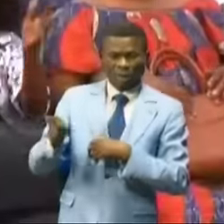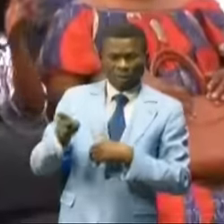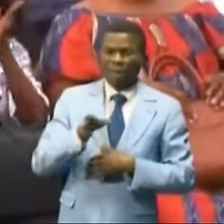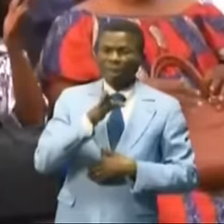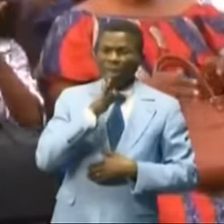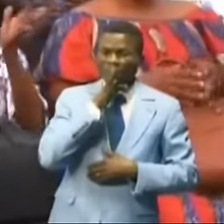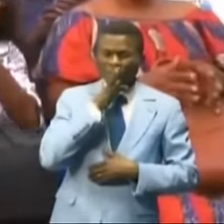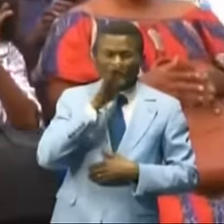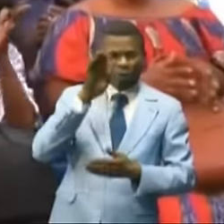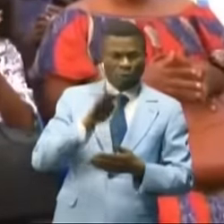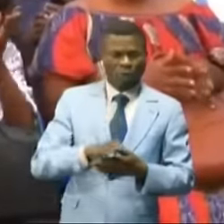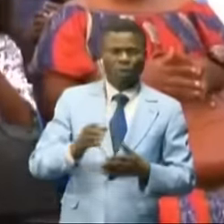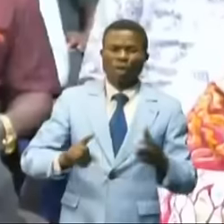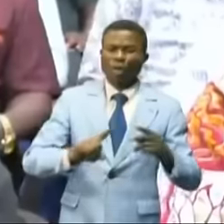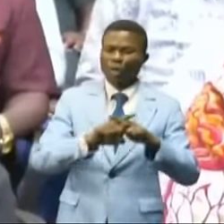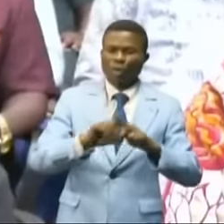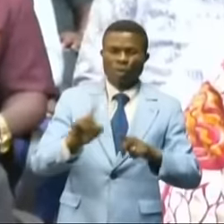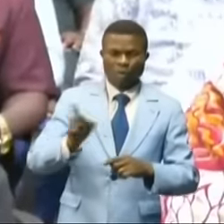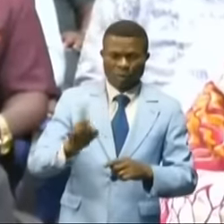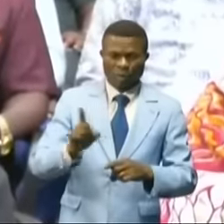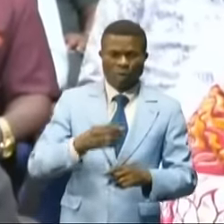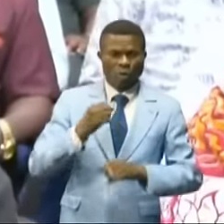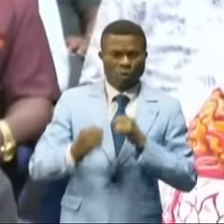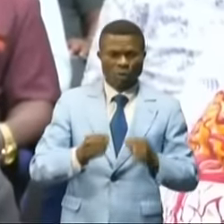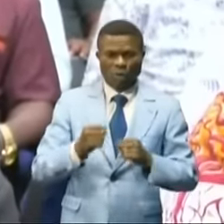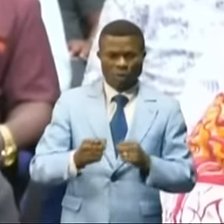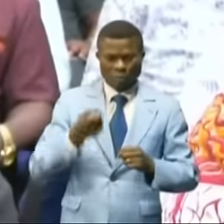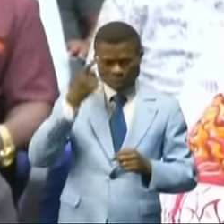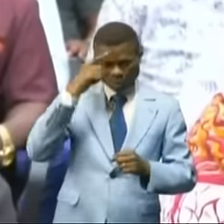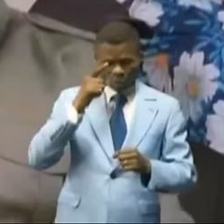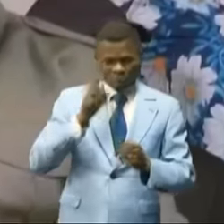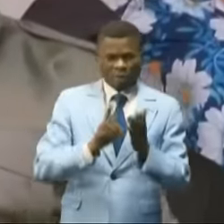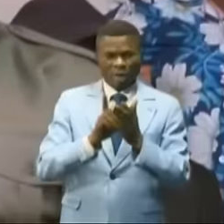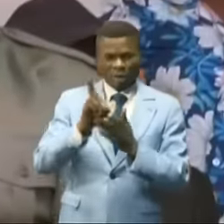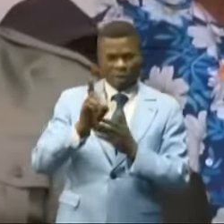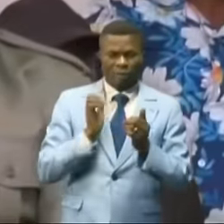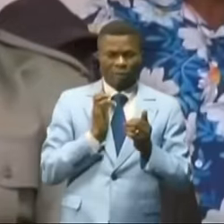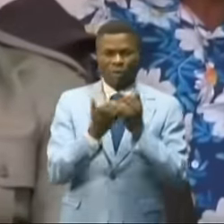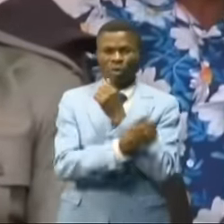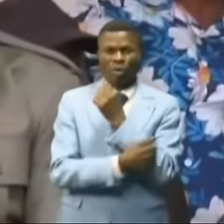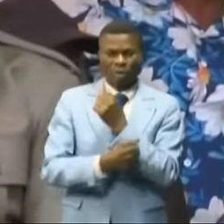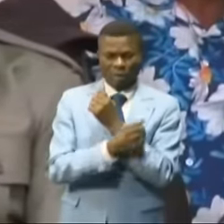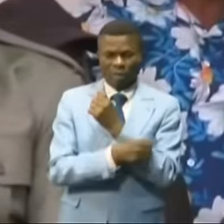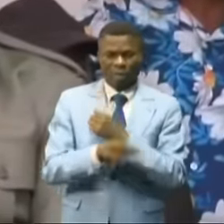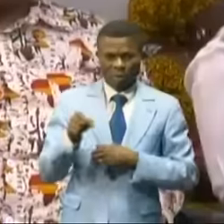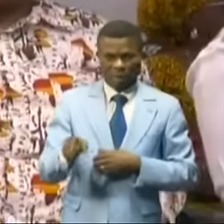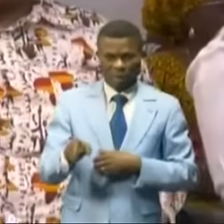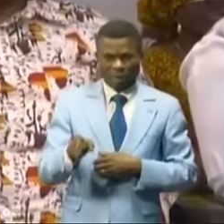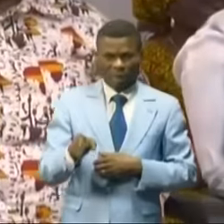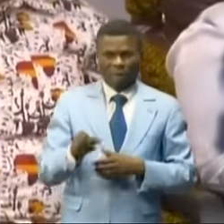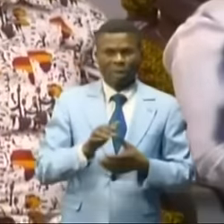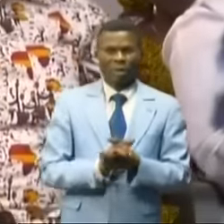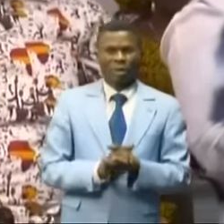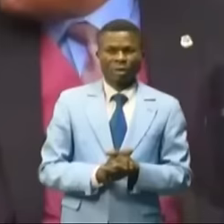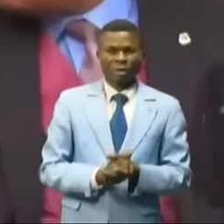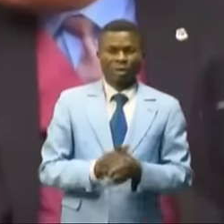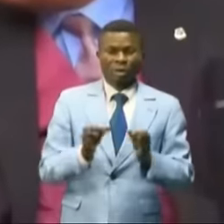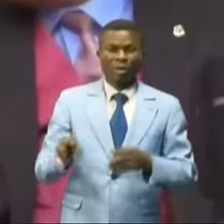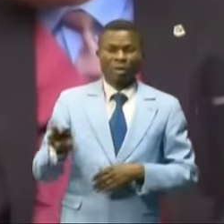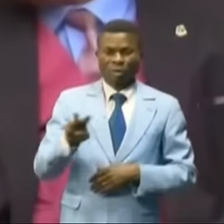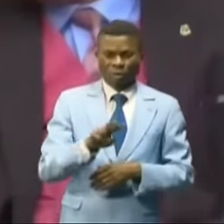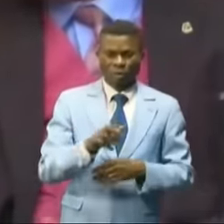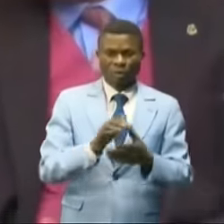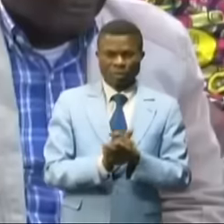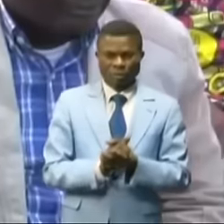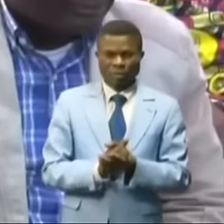à révise qui ne font aucun effort pour maîtriser les textes réagissant à l'UDPS, mais s'engage sur une voie de ravir les